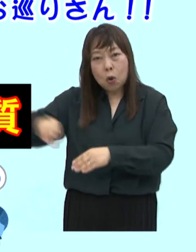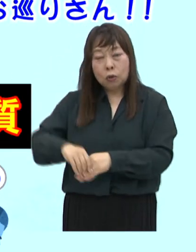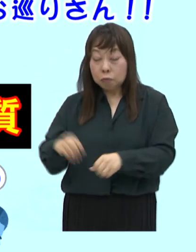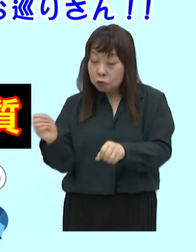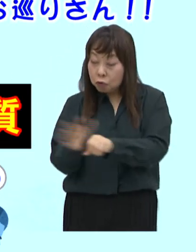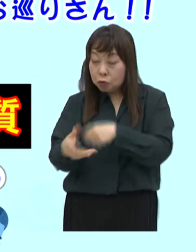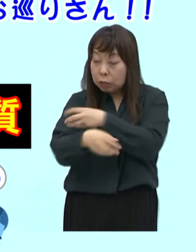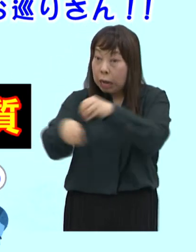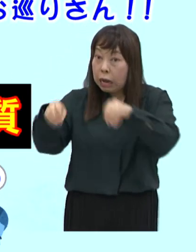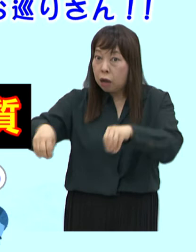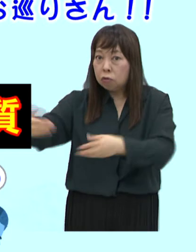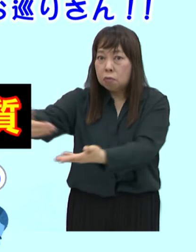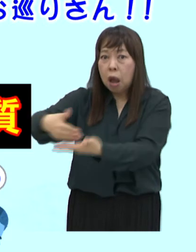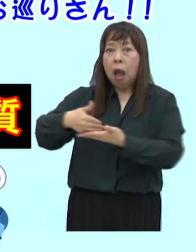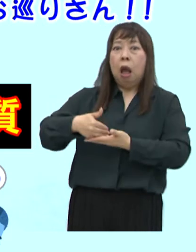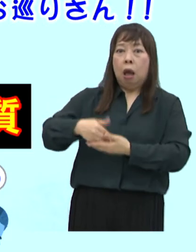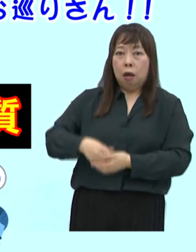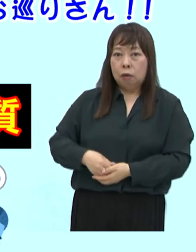ってきます。